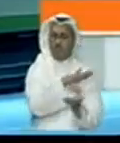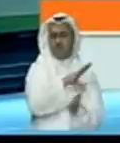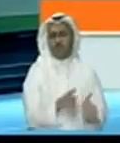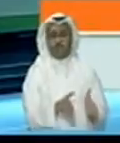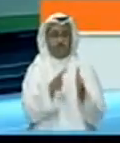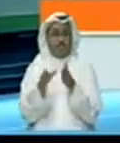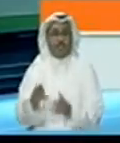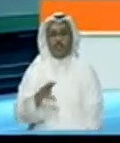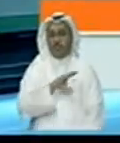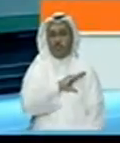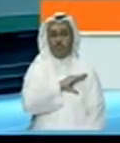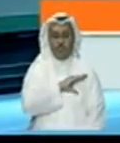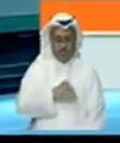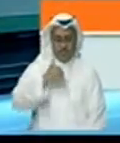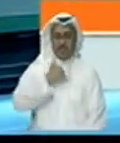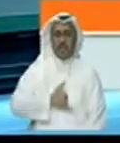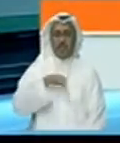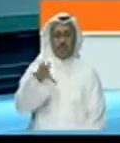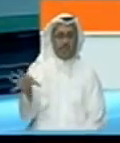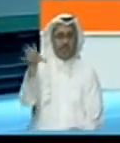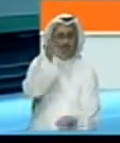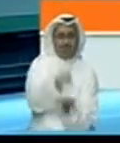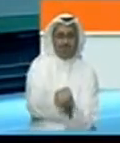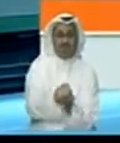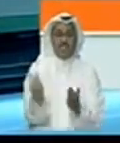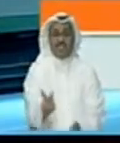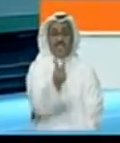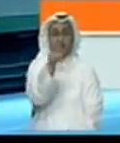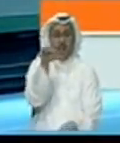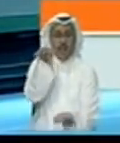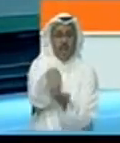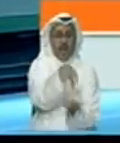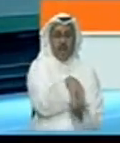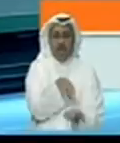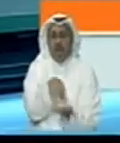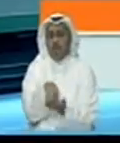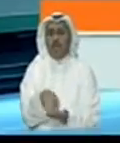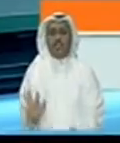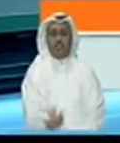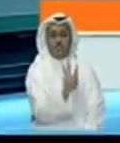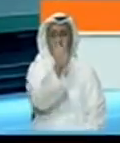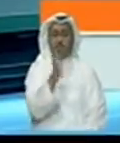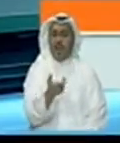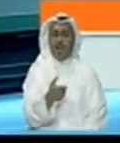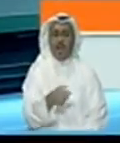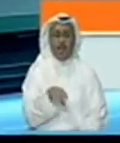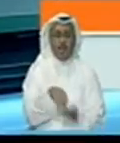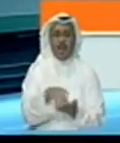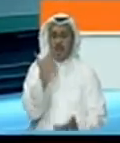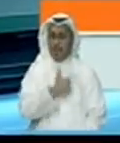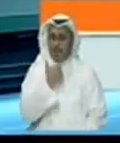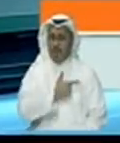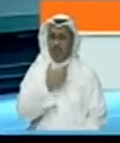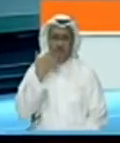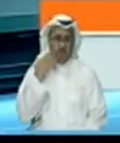استعاد الجيش اليمني 7 مناطق جديدة في جبهة قانية شمال محافظة البيضاء. نعم، هذا